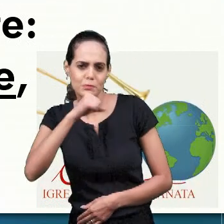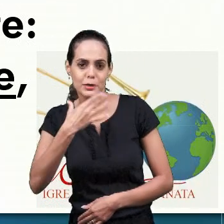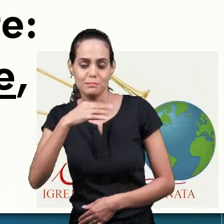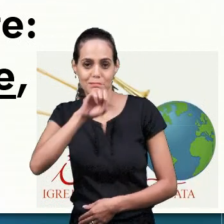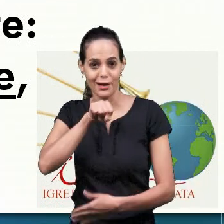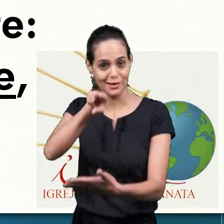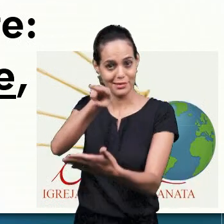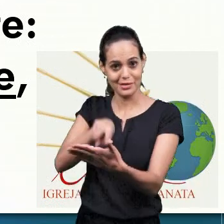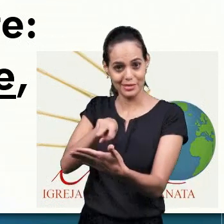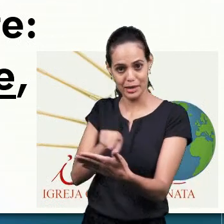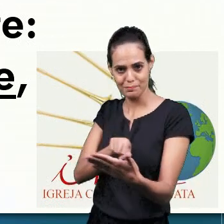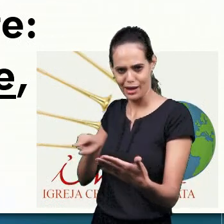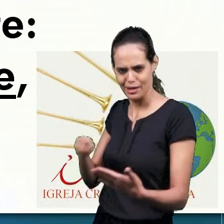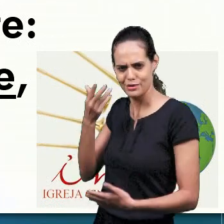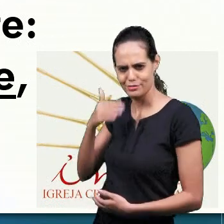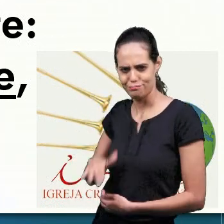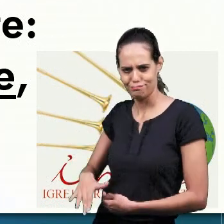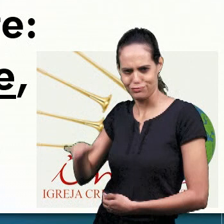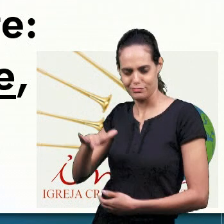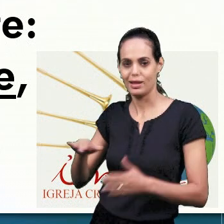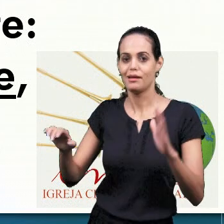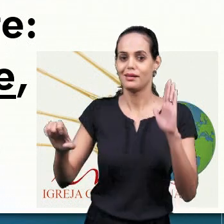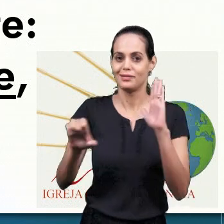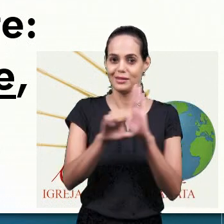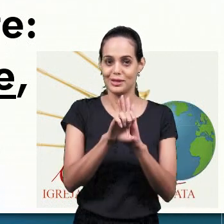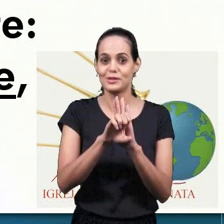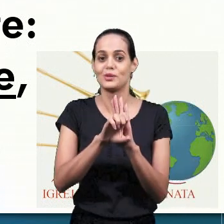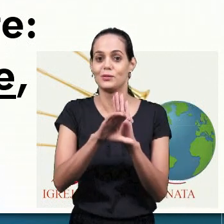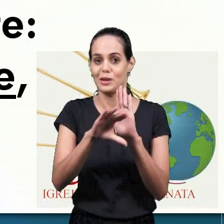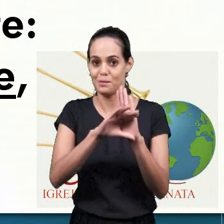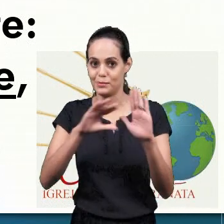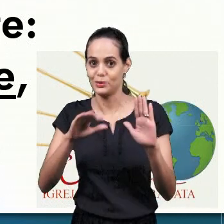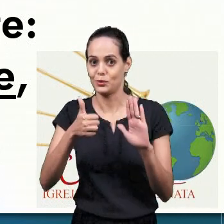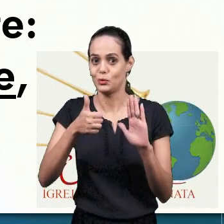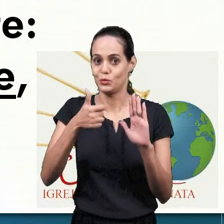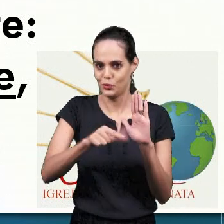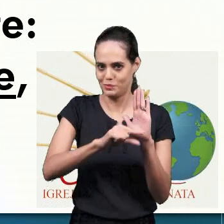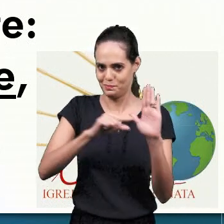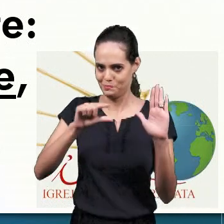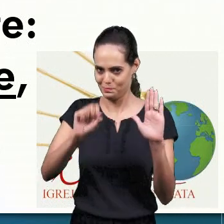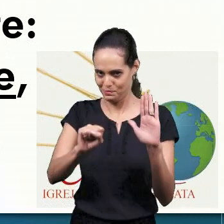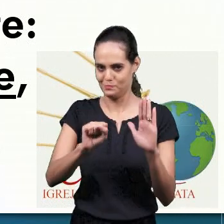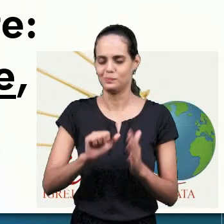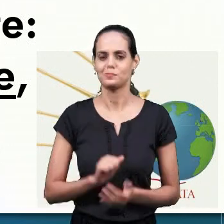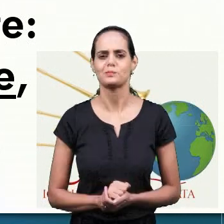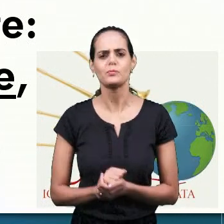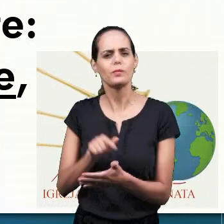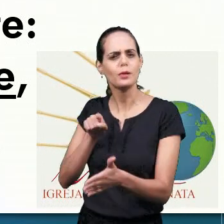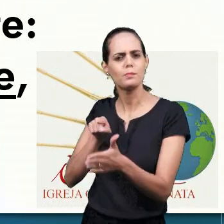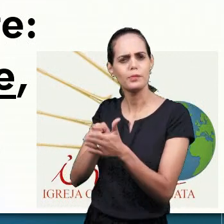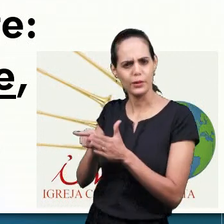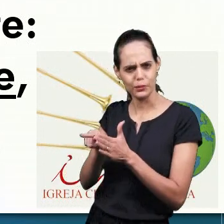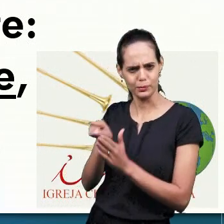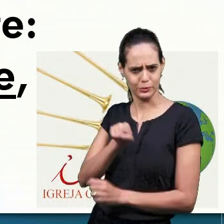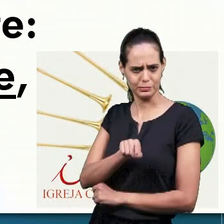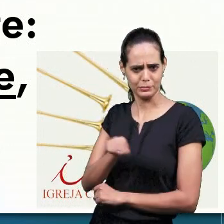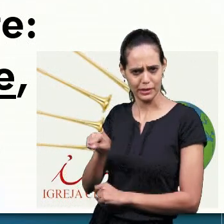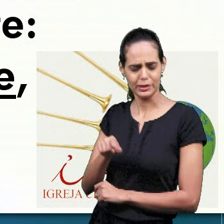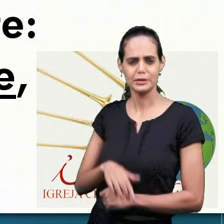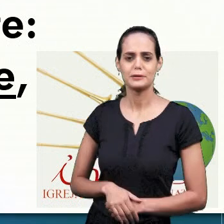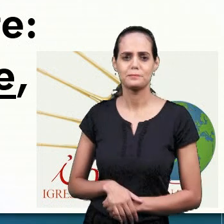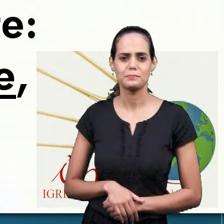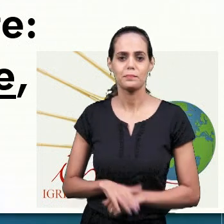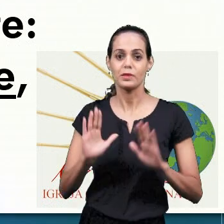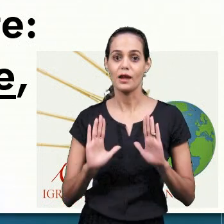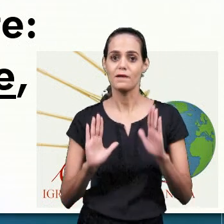c'est-à-dire un professeur, la père, la mère, lisez à eux le texte d'Exode 12, verset 8, et demandez, la fête de